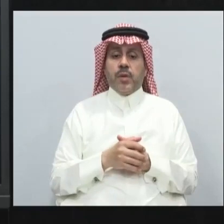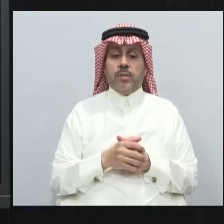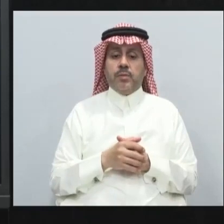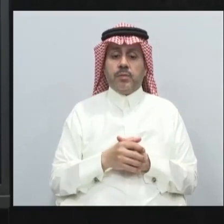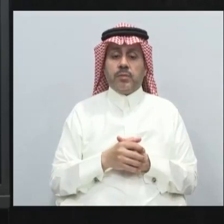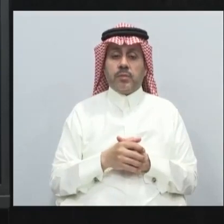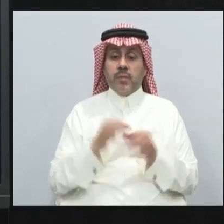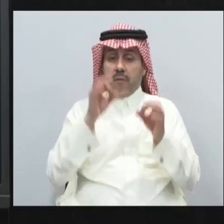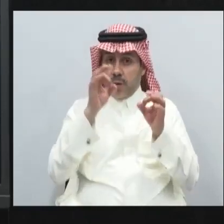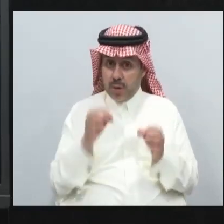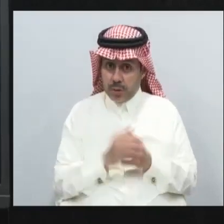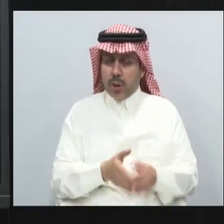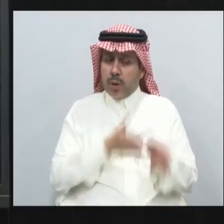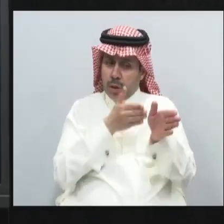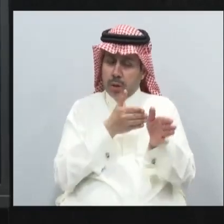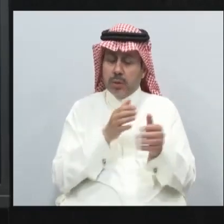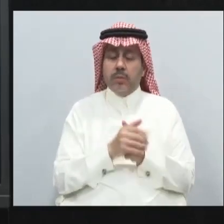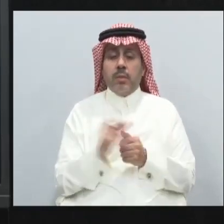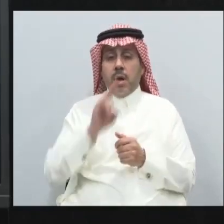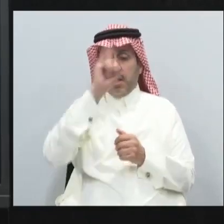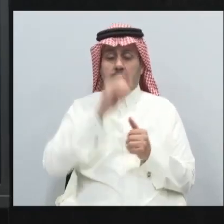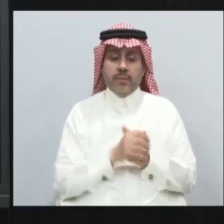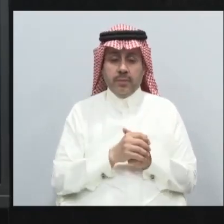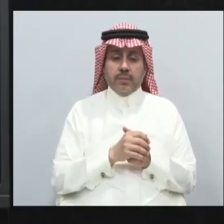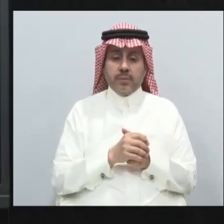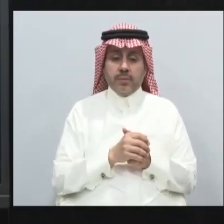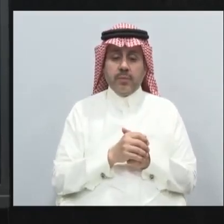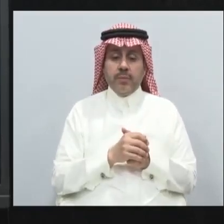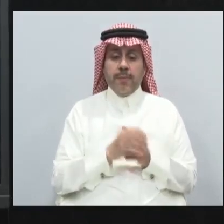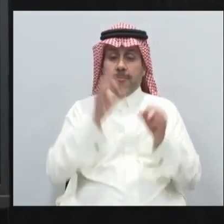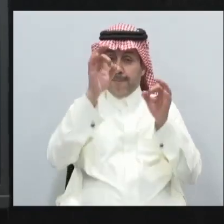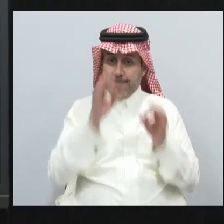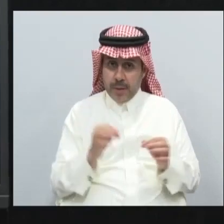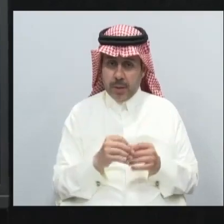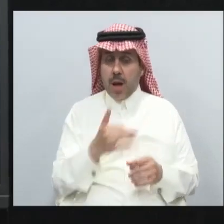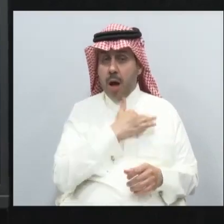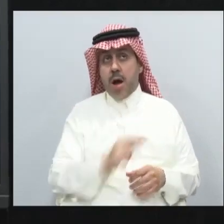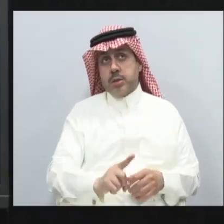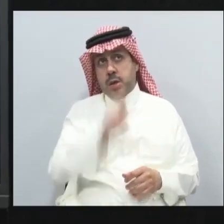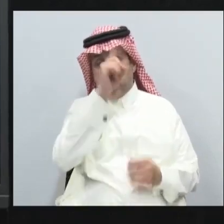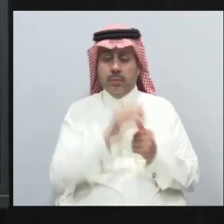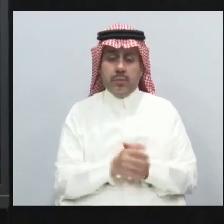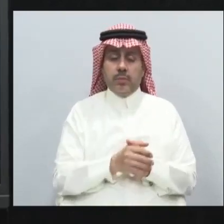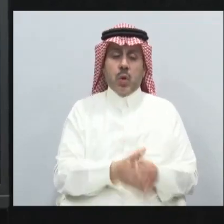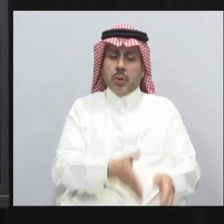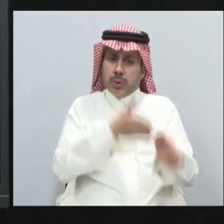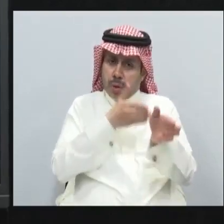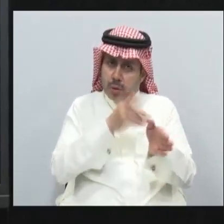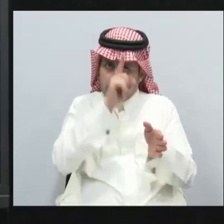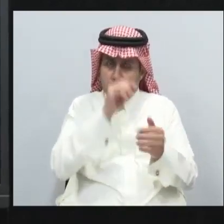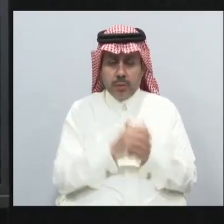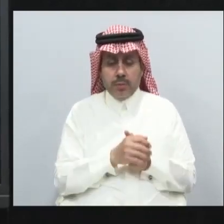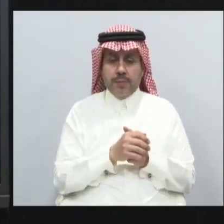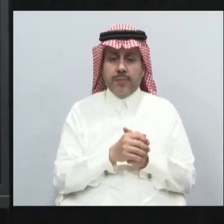وهذا هو من الانقياد لهذه الكلمه ومن يسلم وجهه خالصا لله سبحانه ومن يسلم وجهه الى الله